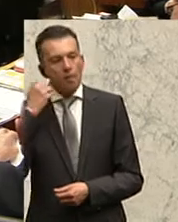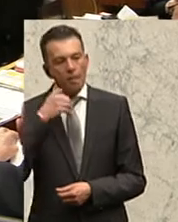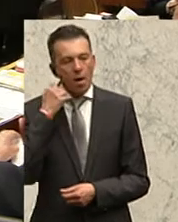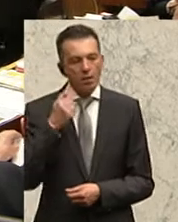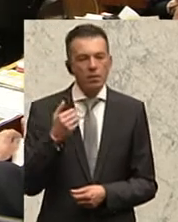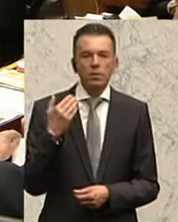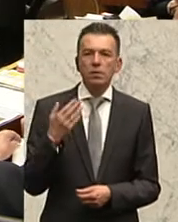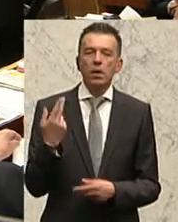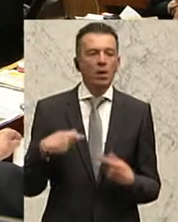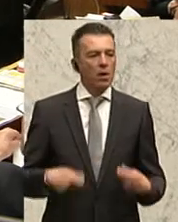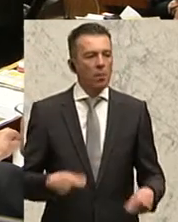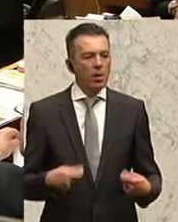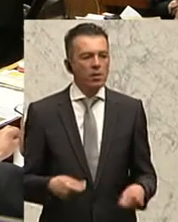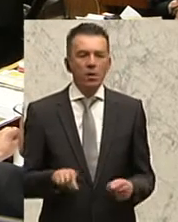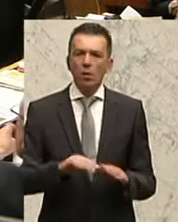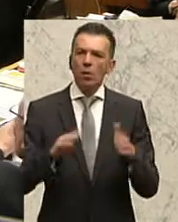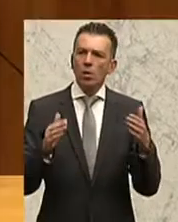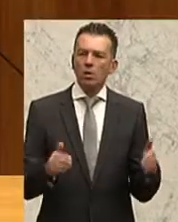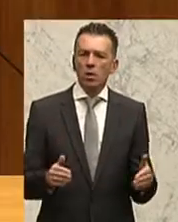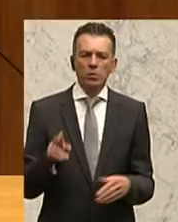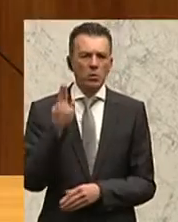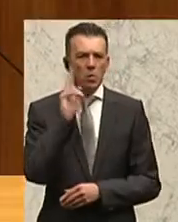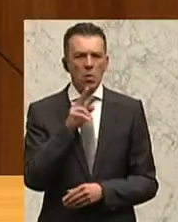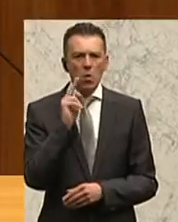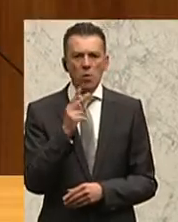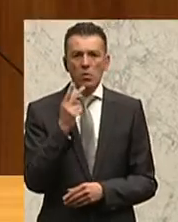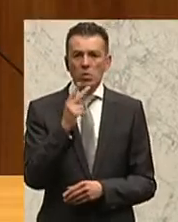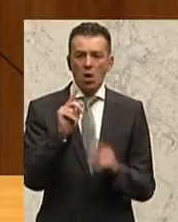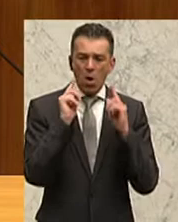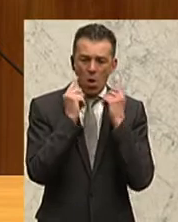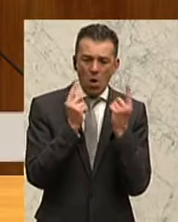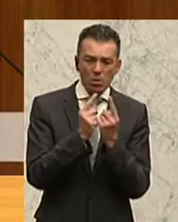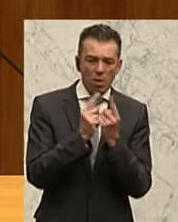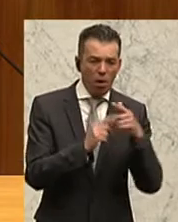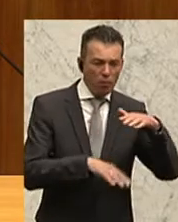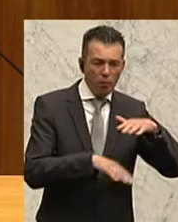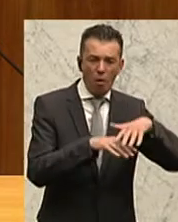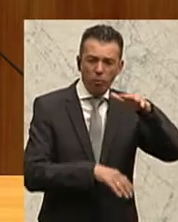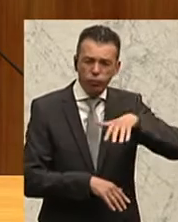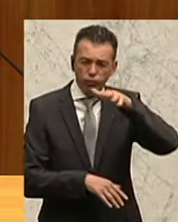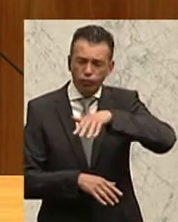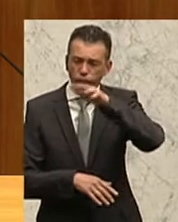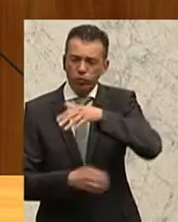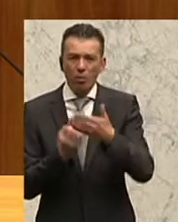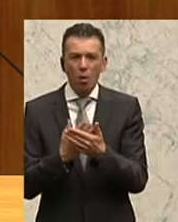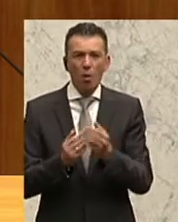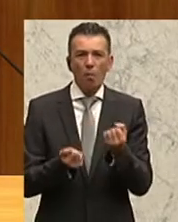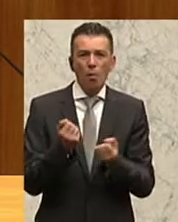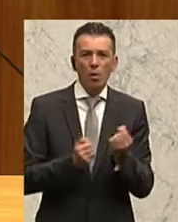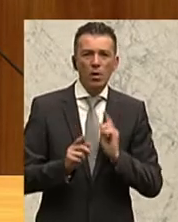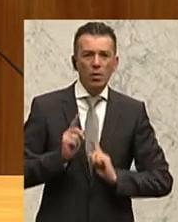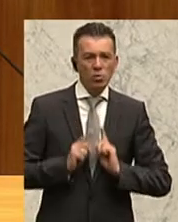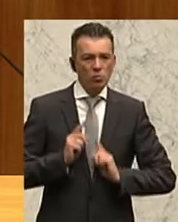Weitere im Außenministerium zu Wort melden. Die dieser Tage voll sind von der Berichterstattung des politisch motivierten, militärisch nicht